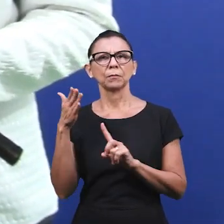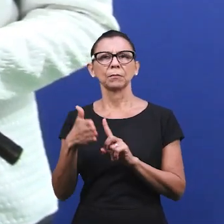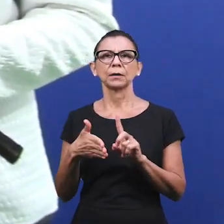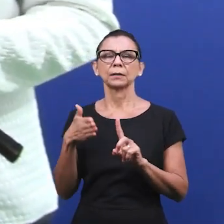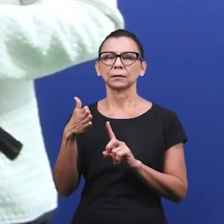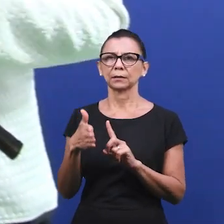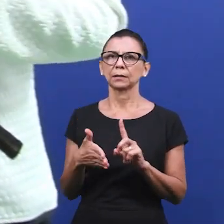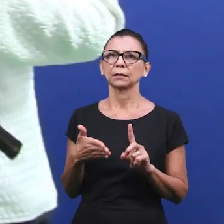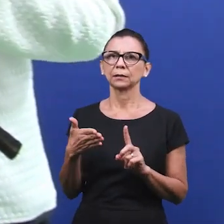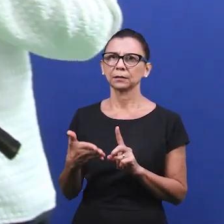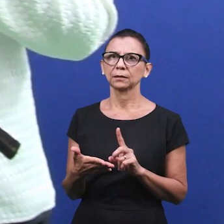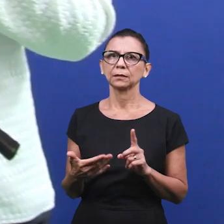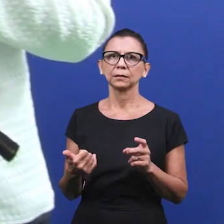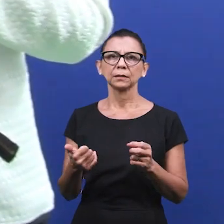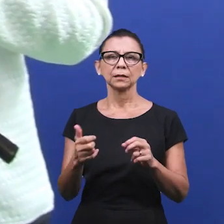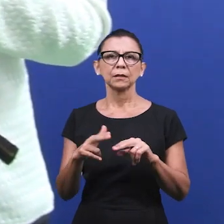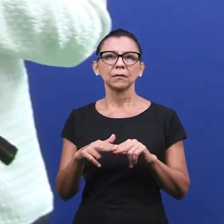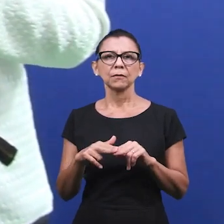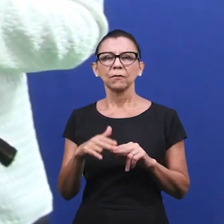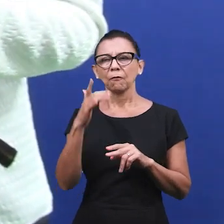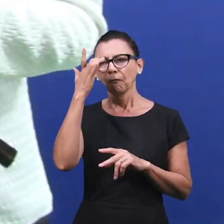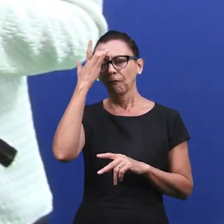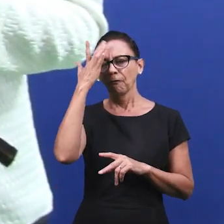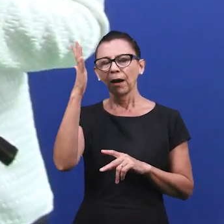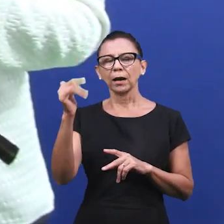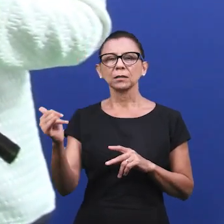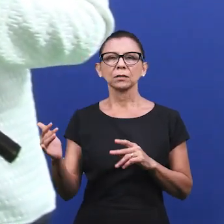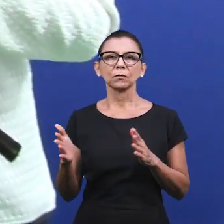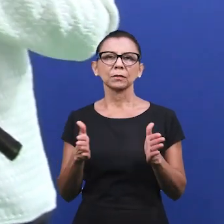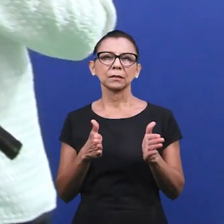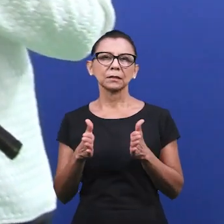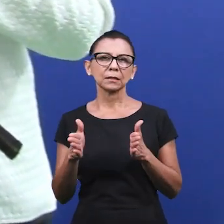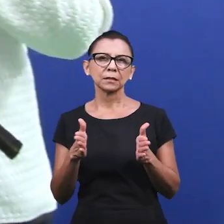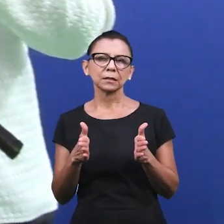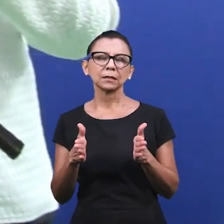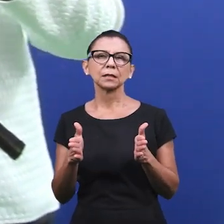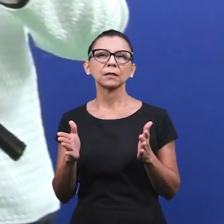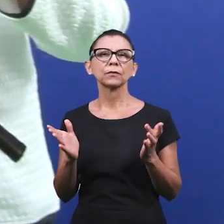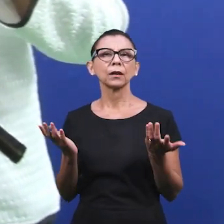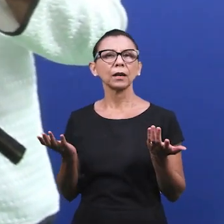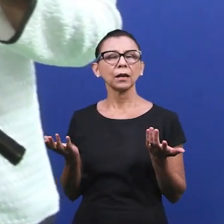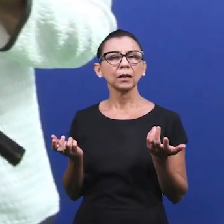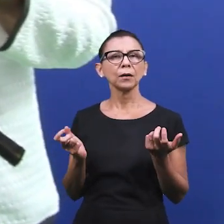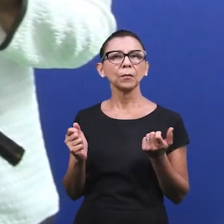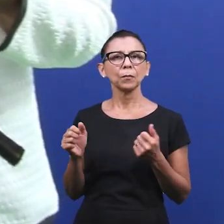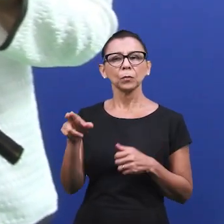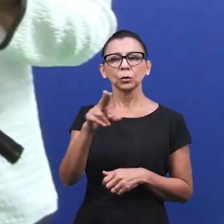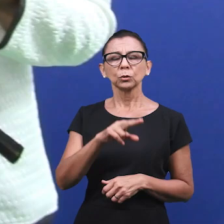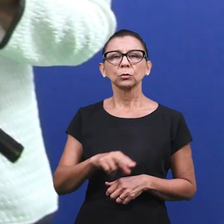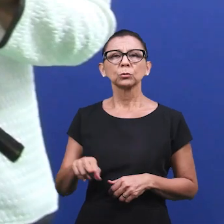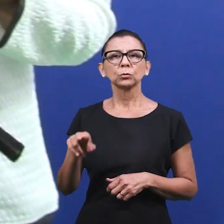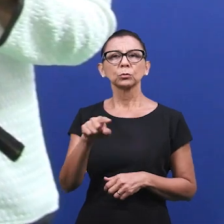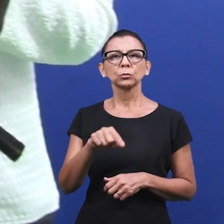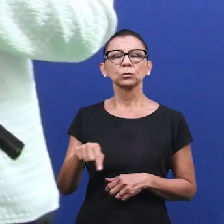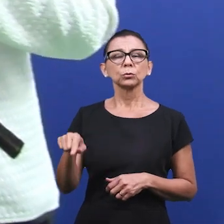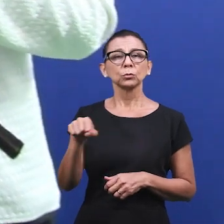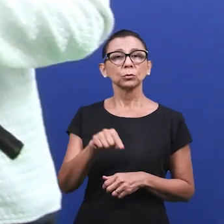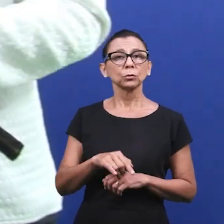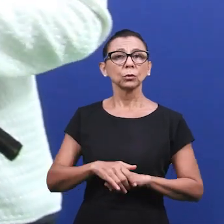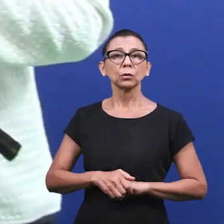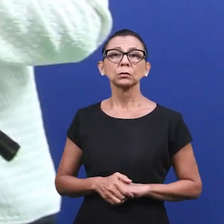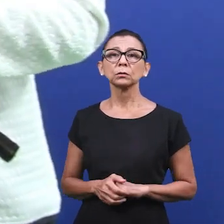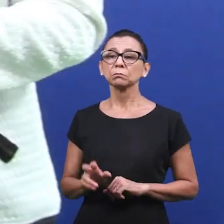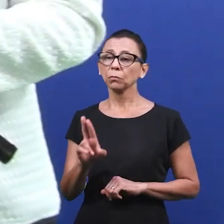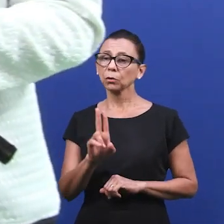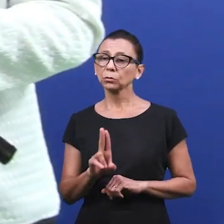les études, les présentations de manière accessible, c'est-à-dire que ce